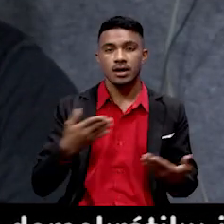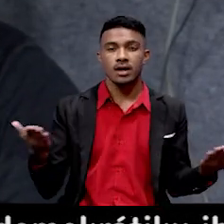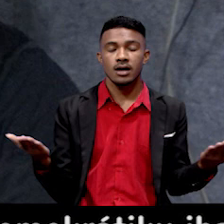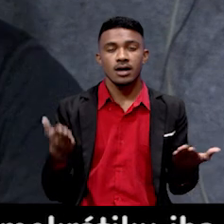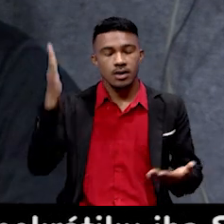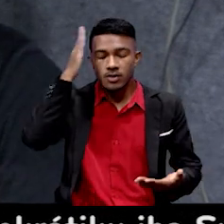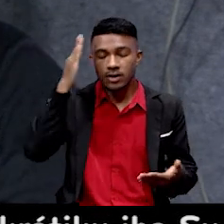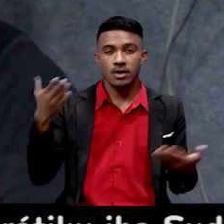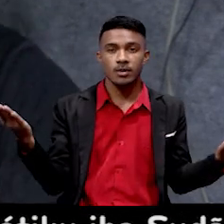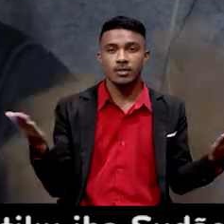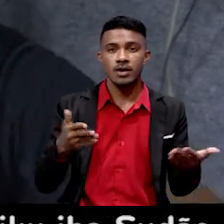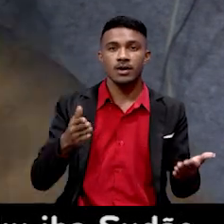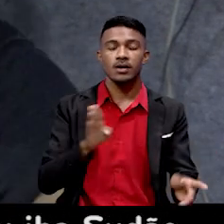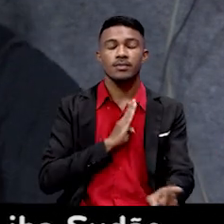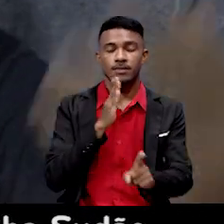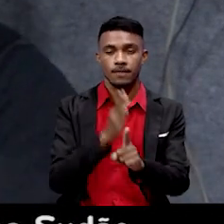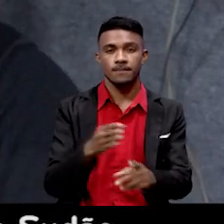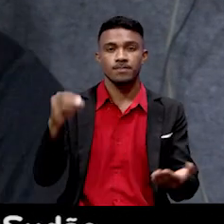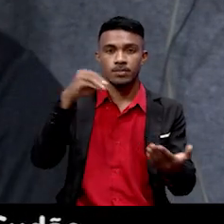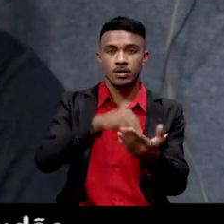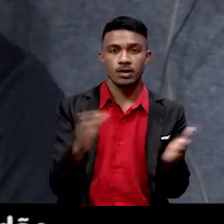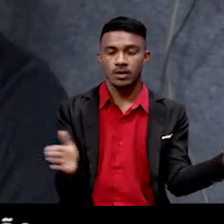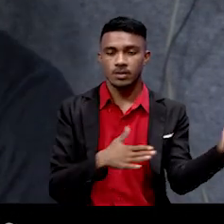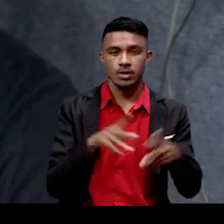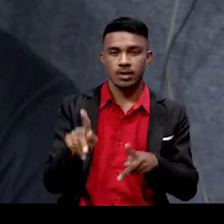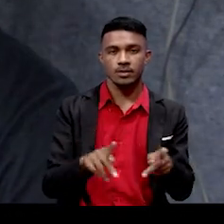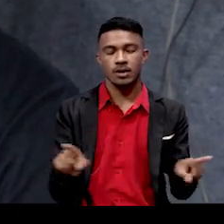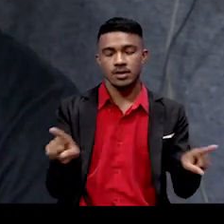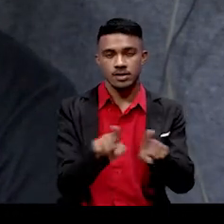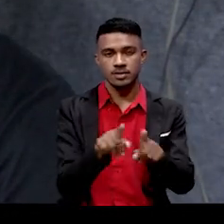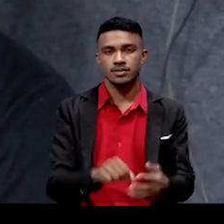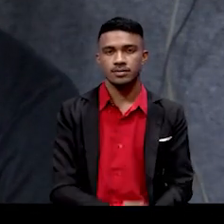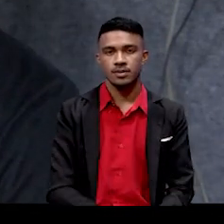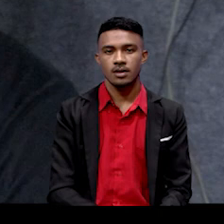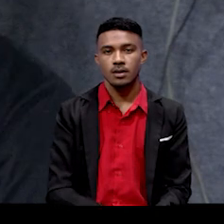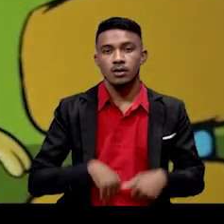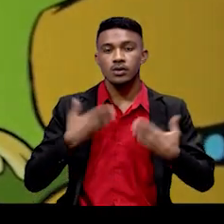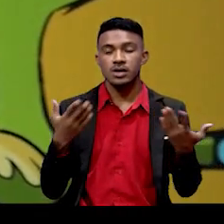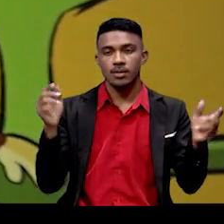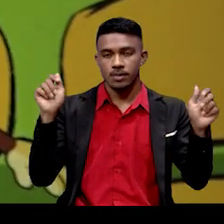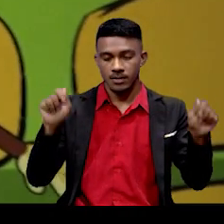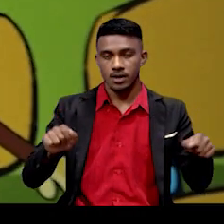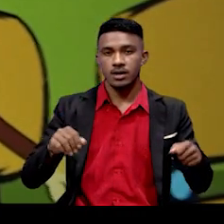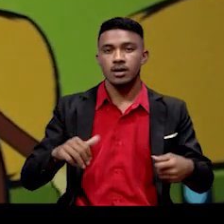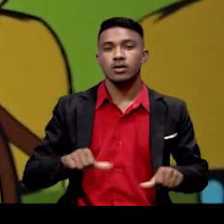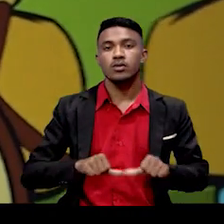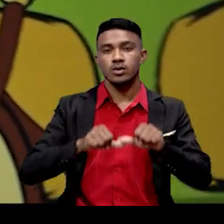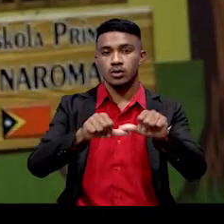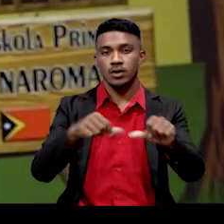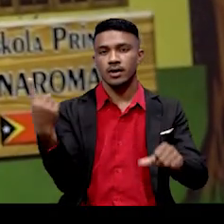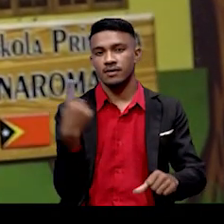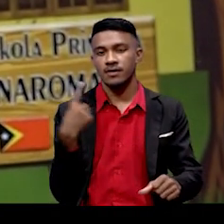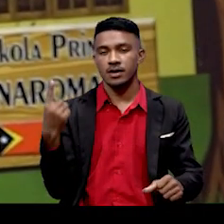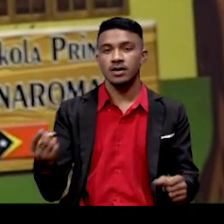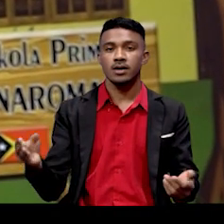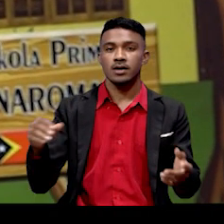nih beke atraktif, kreatif lah, bele mak ane sang, siapa hal bele atu continue nafati ngatu duta